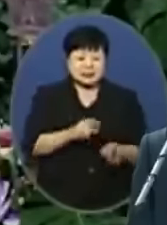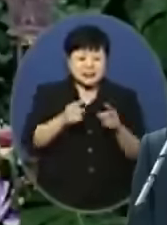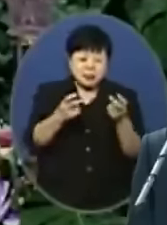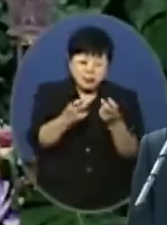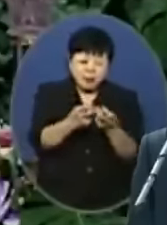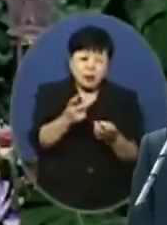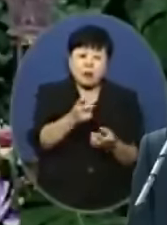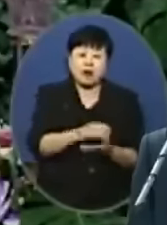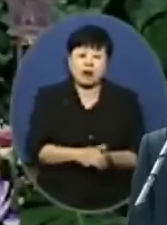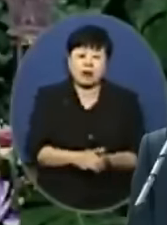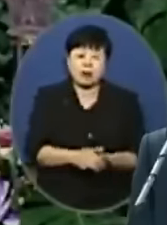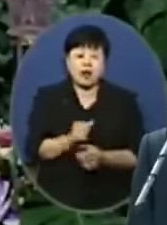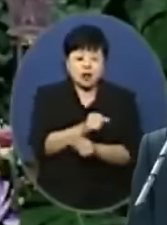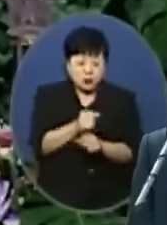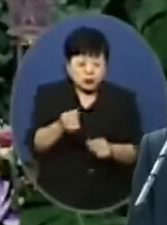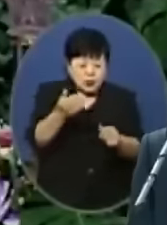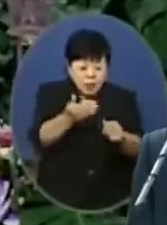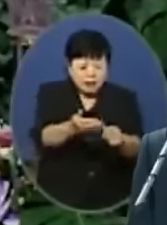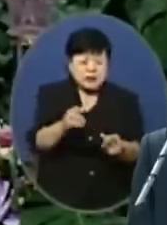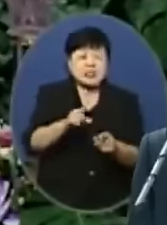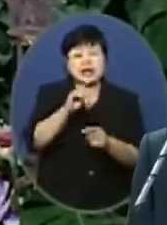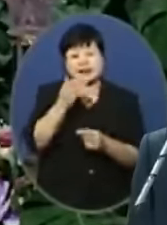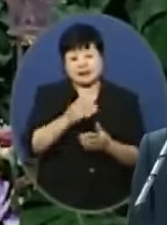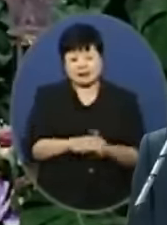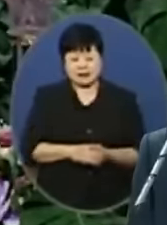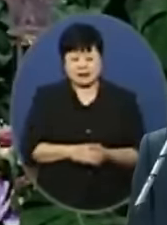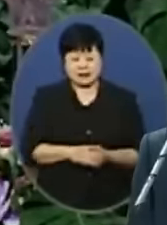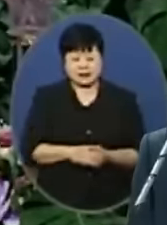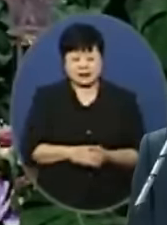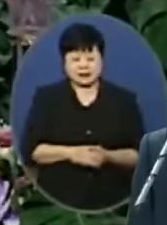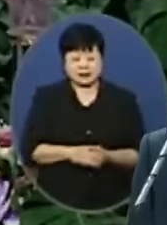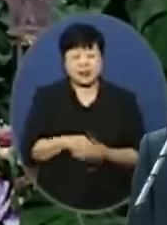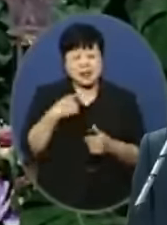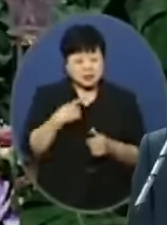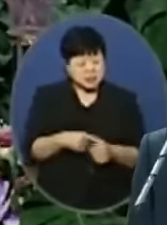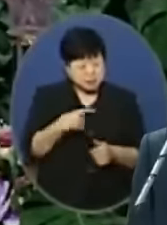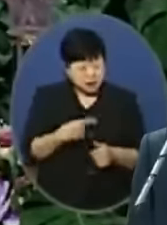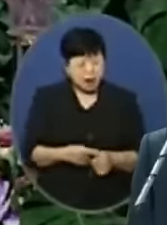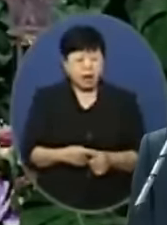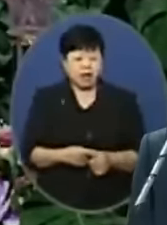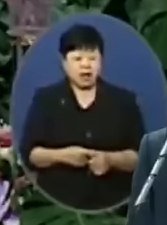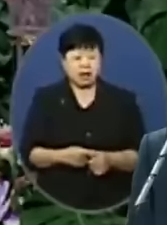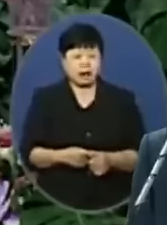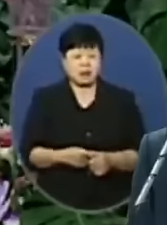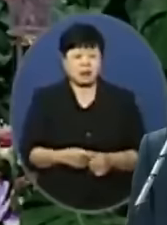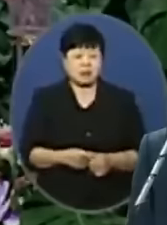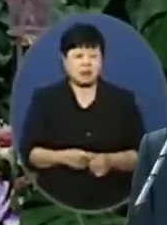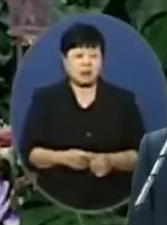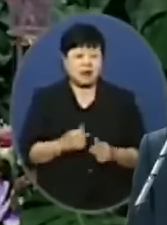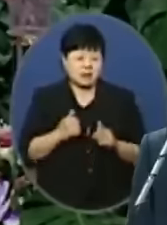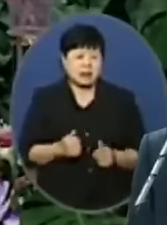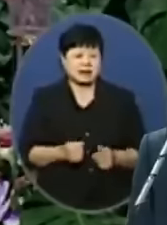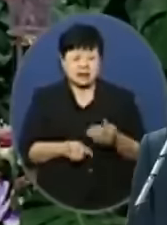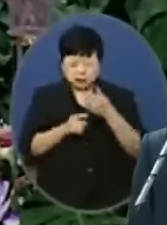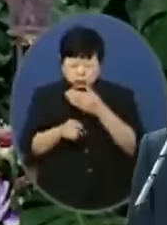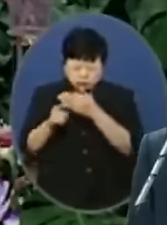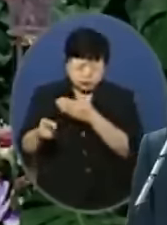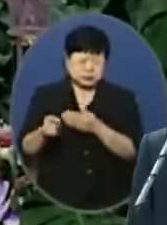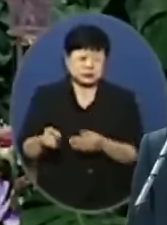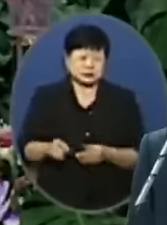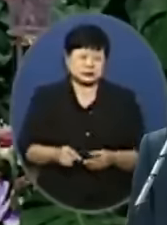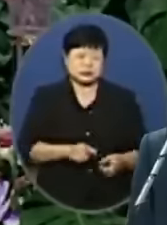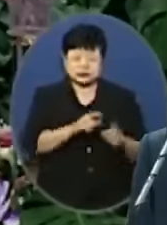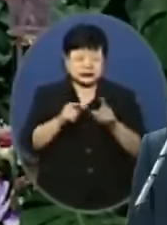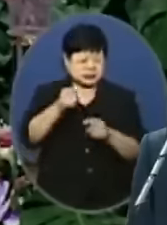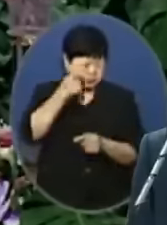삽니까? 용서하면서 살아야지 비평하고 판단하고 손꾸릅지하고는